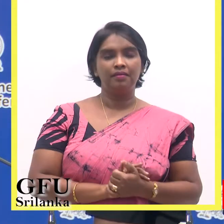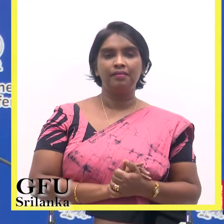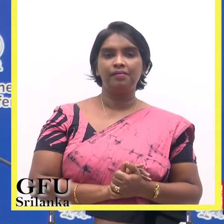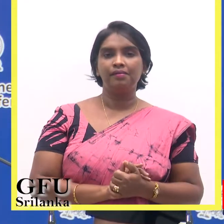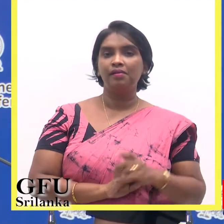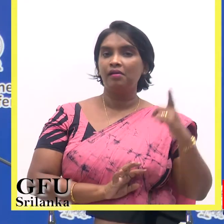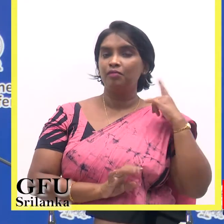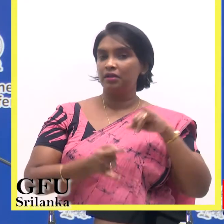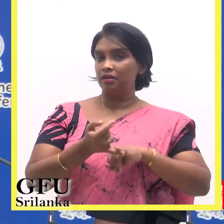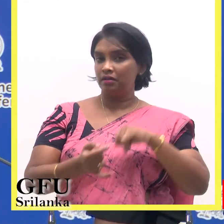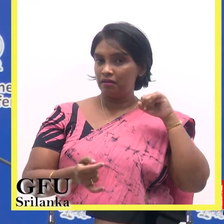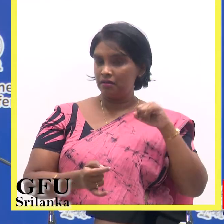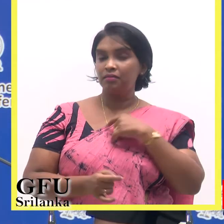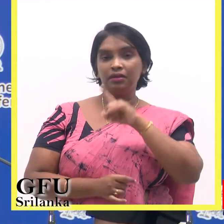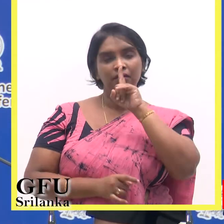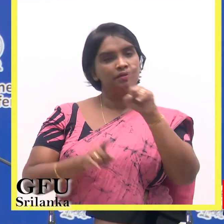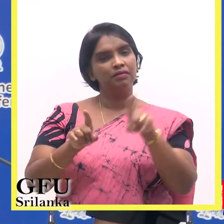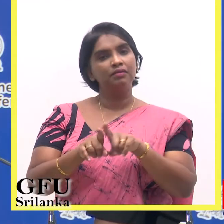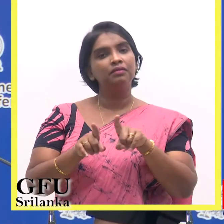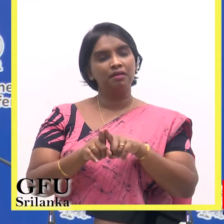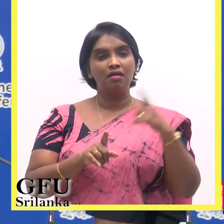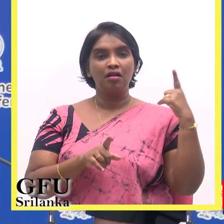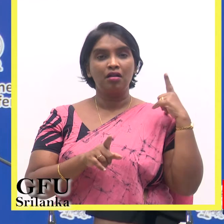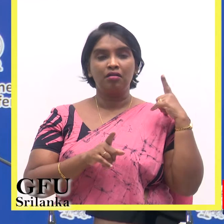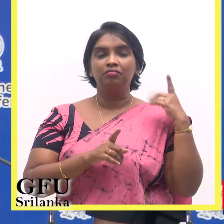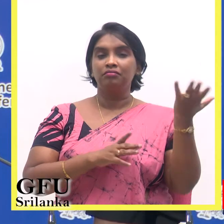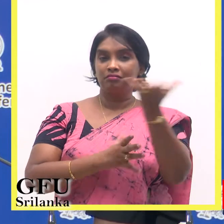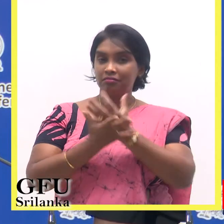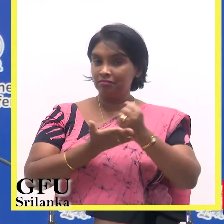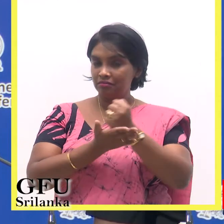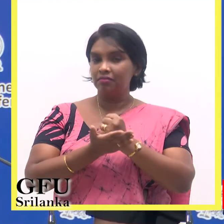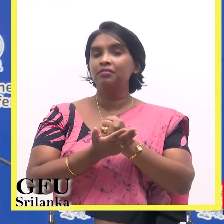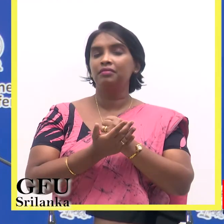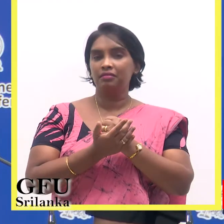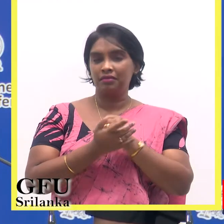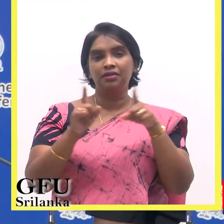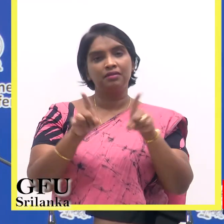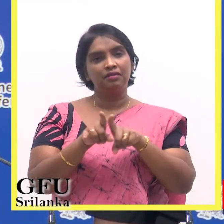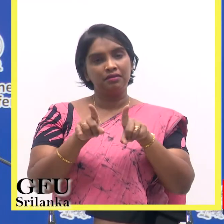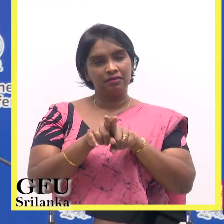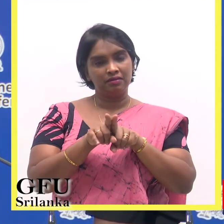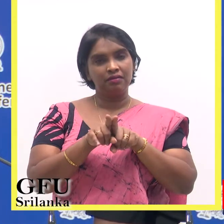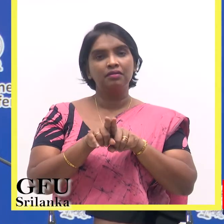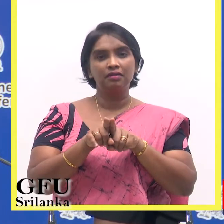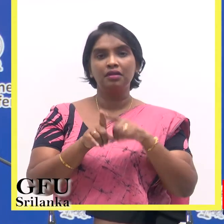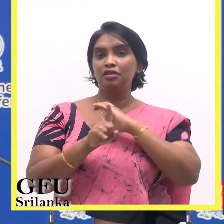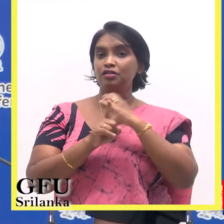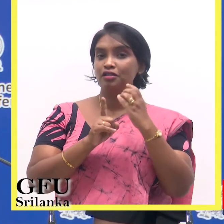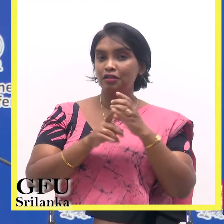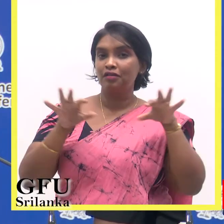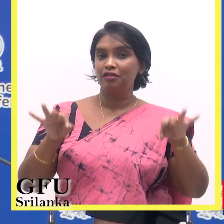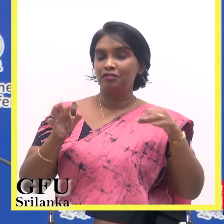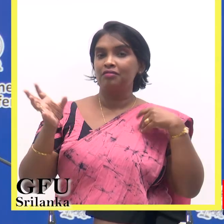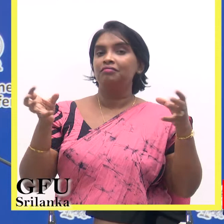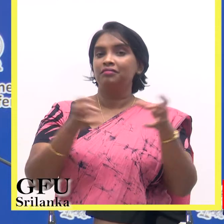පසුව ආරක්ෂක ලේකම්තුමා කියපු පරිදි ත්‍රිවිධ හමුදාවේ එවැගේම